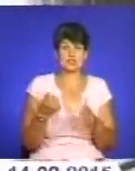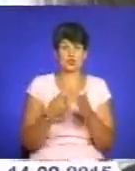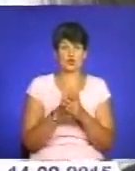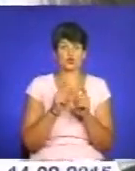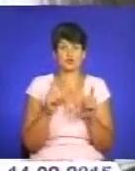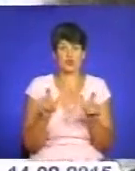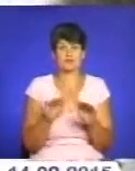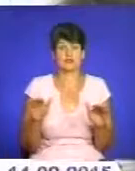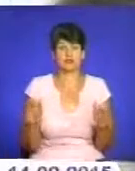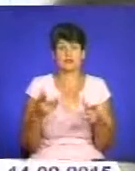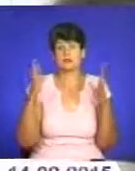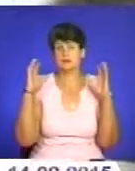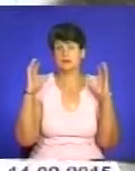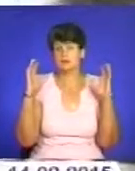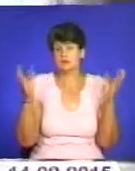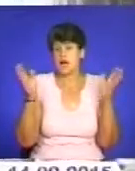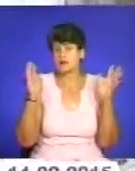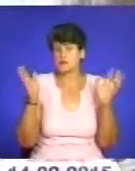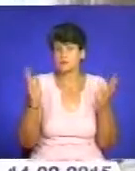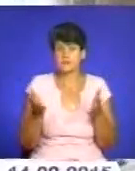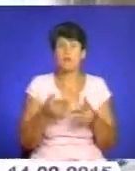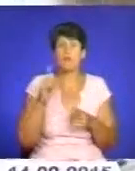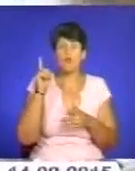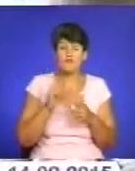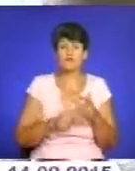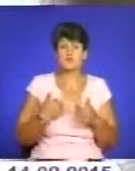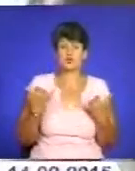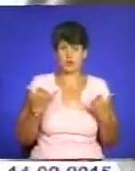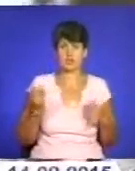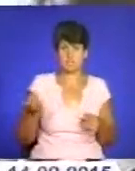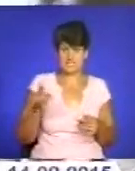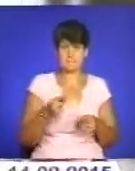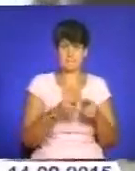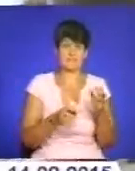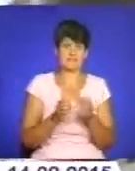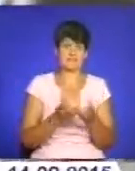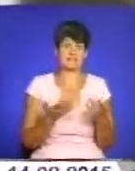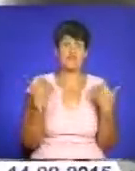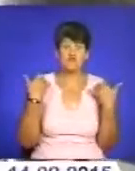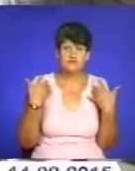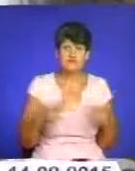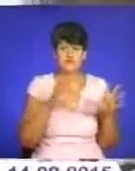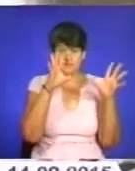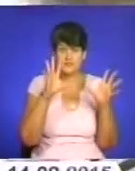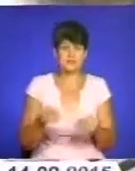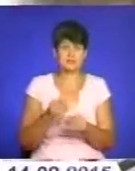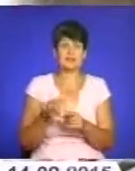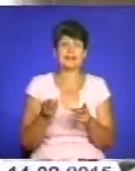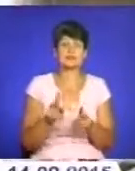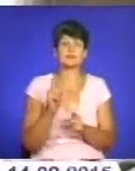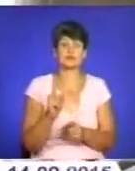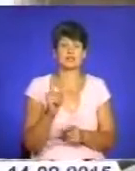і до садочку такий ажіотаж. Повірте мені, я сьогодні прийшла на 9:30, я вже пройшла все. Мені лишився тільки